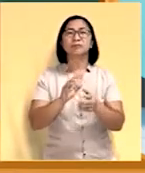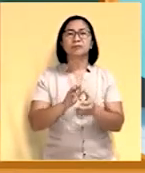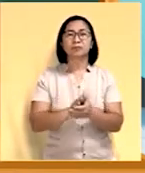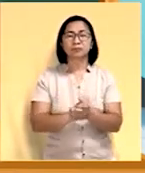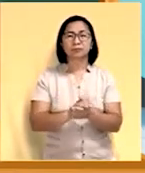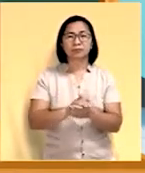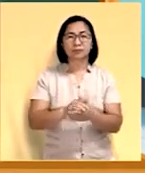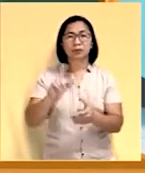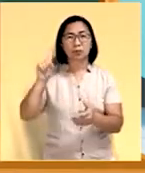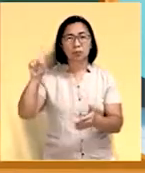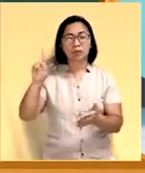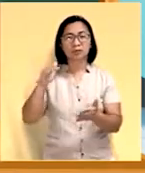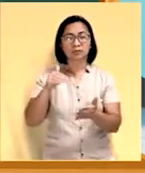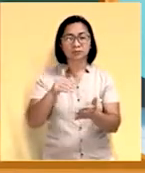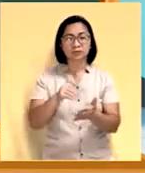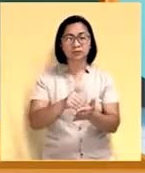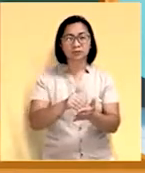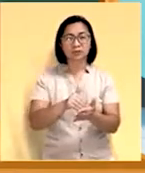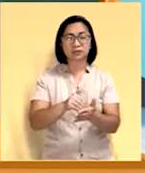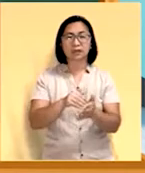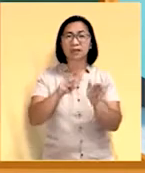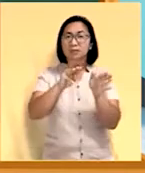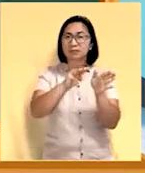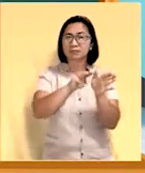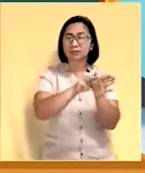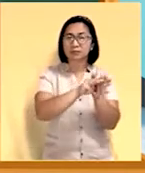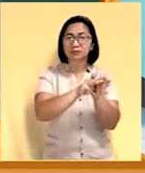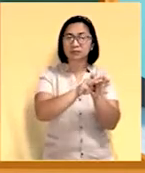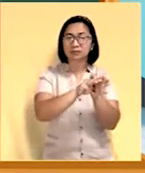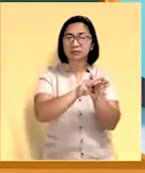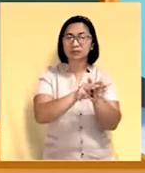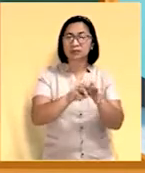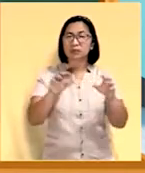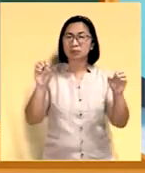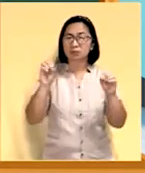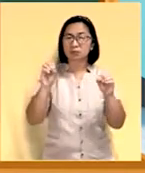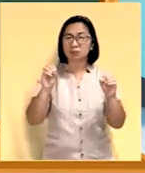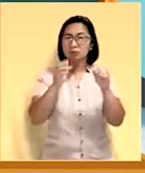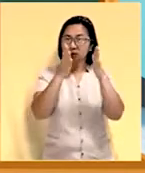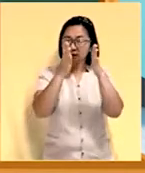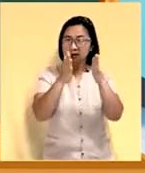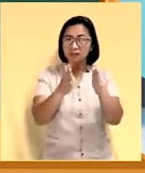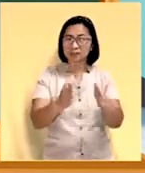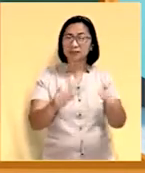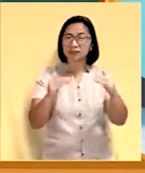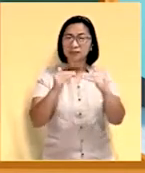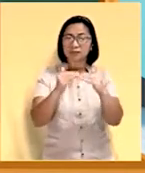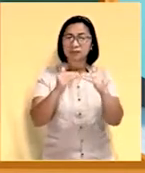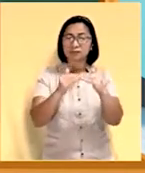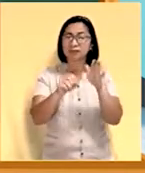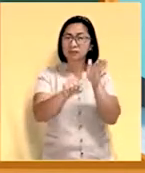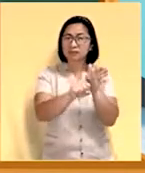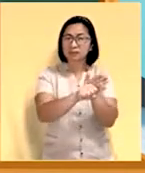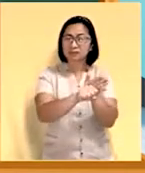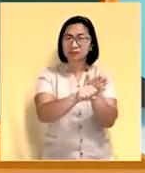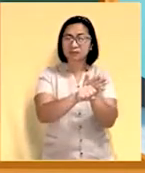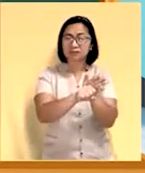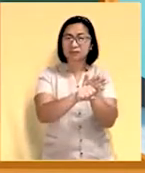Samantala, ang 1,000 sa minuend ay walang katapat na subtrahend.